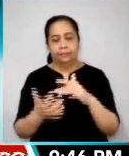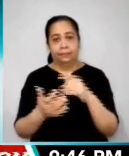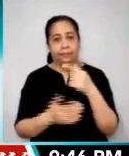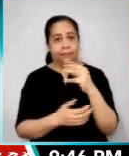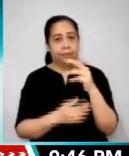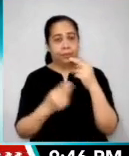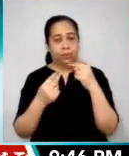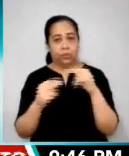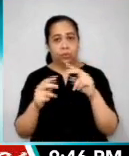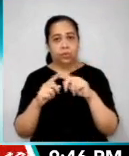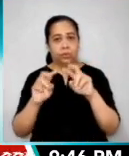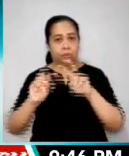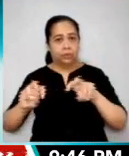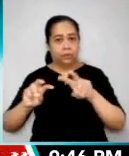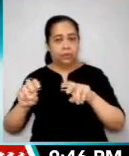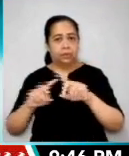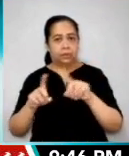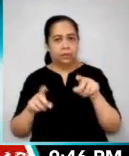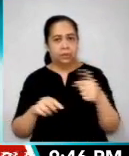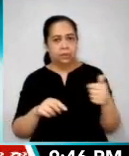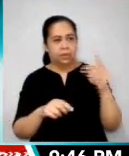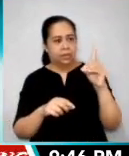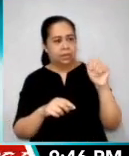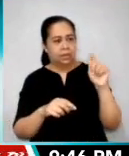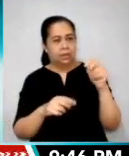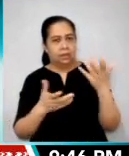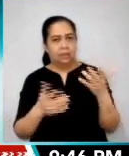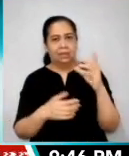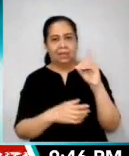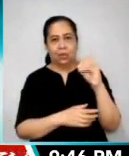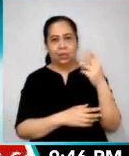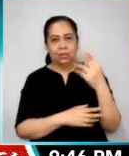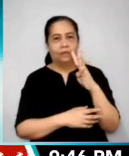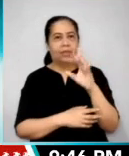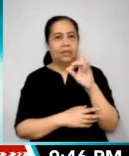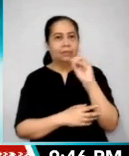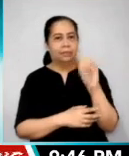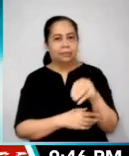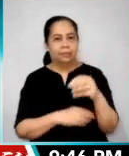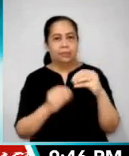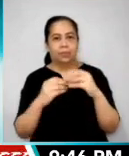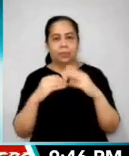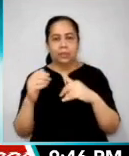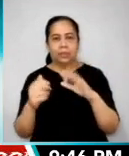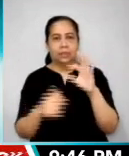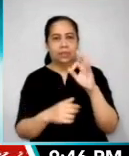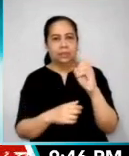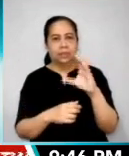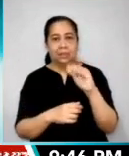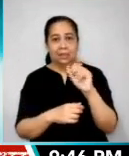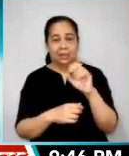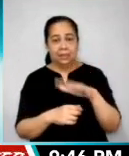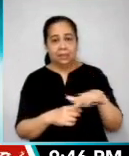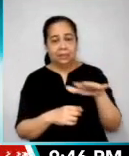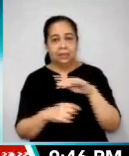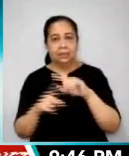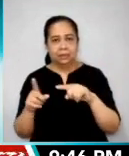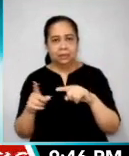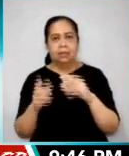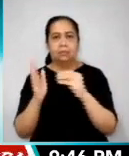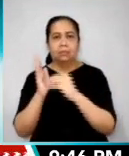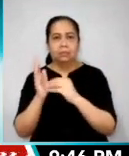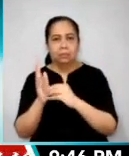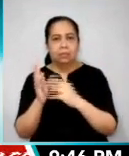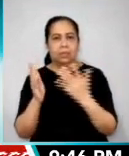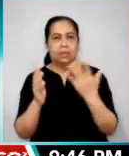Research, sa datos ng DOH, 48% ng mahigit 900,000 total cases sa bansa ay naitala sa